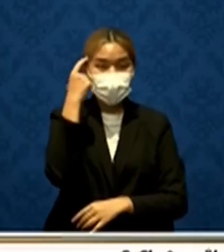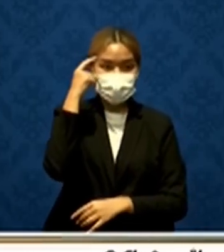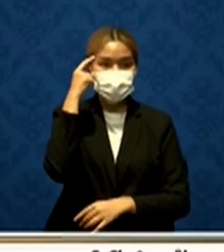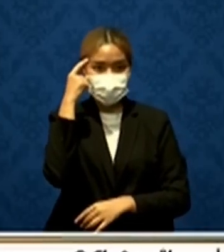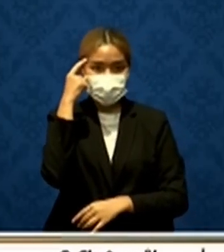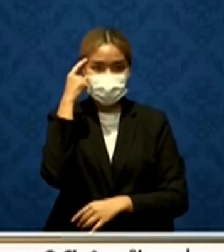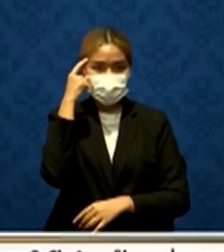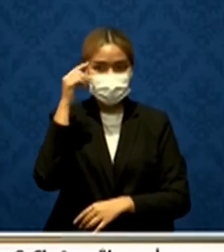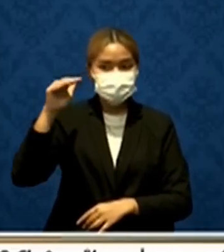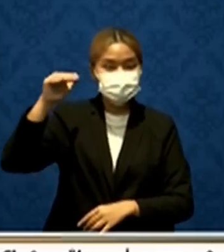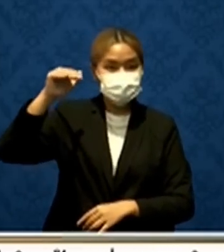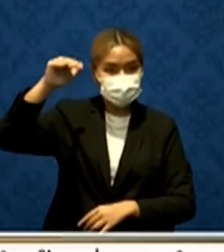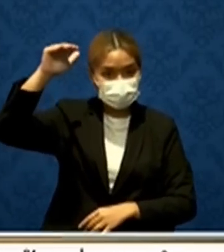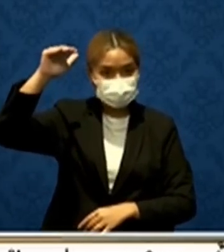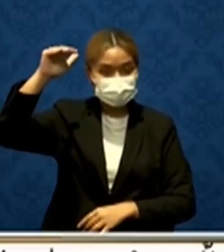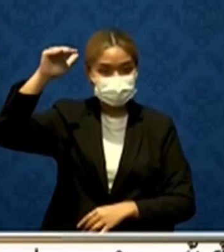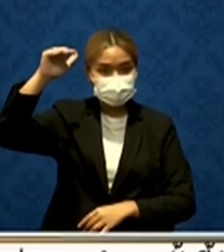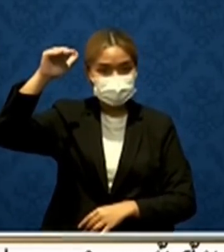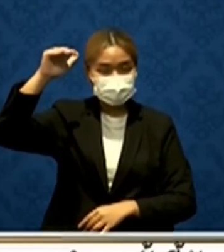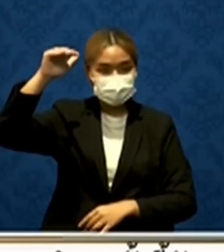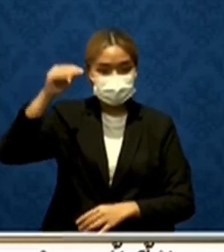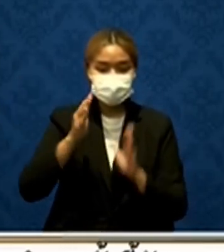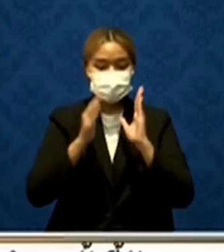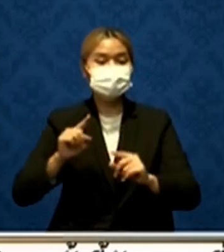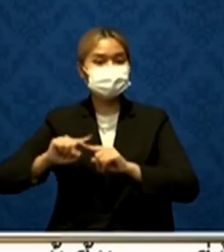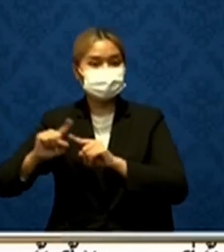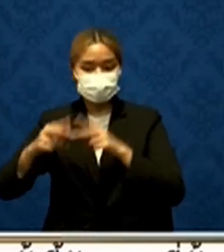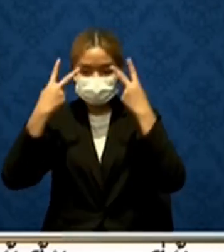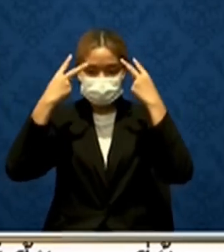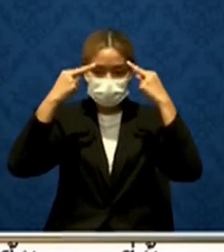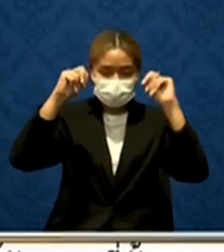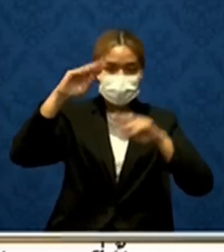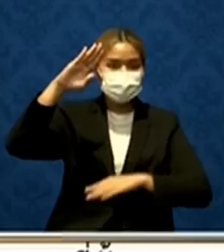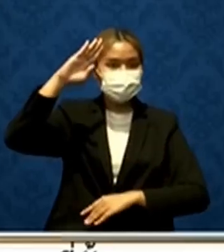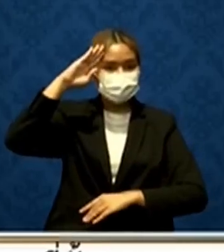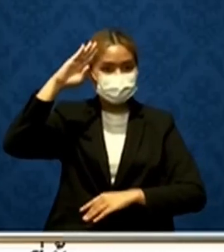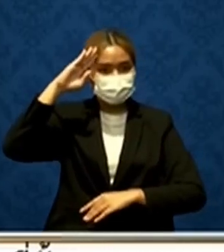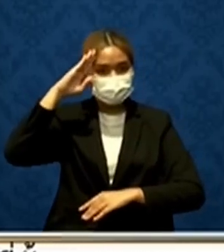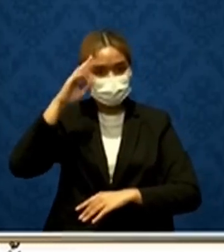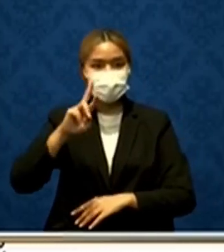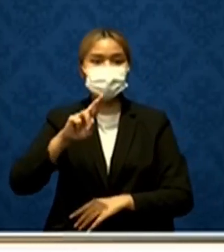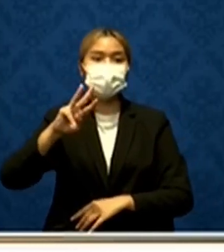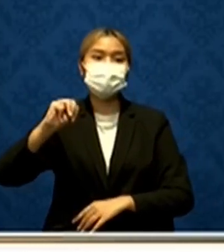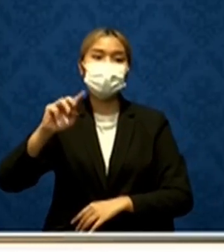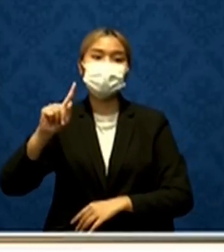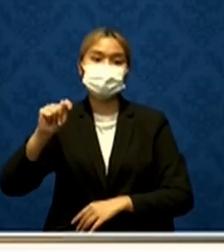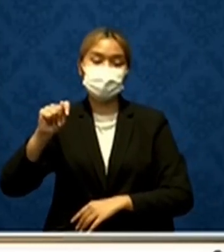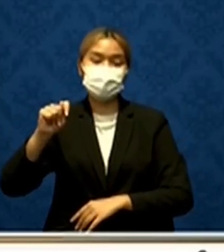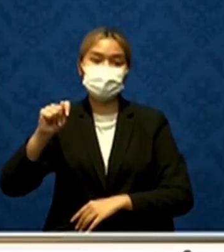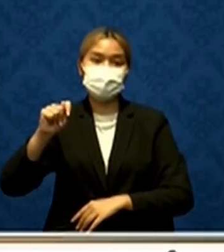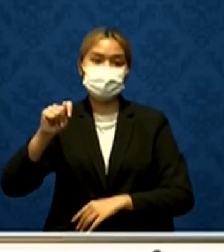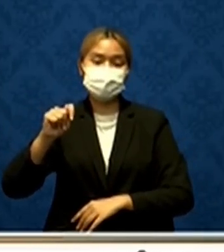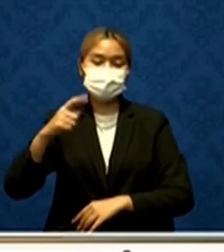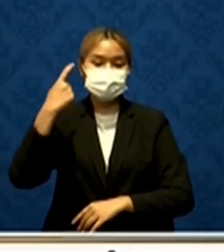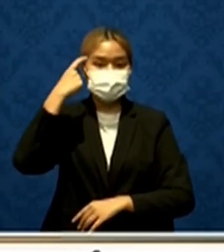มีผู้ใหญ่ขนาดไหนมารู้จักนายกรัฐมนตรีรู้จักรัฐมนตรีไม่ได้แปลว่า